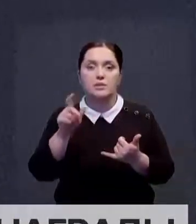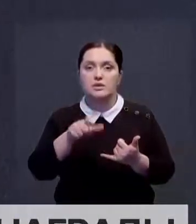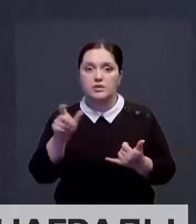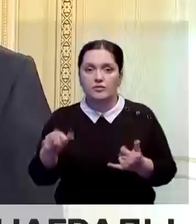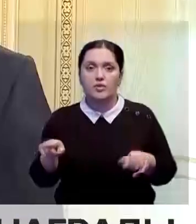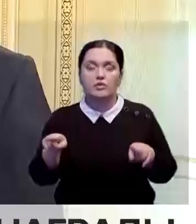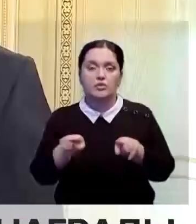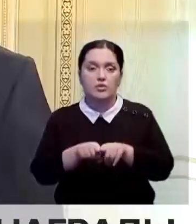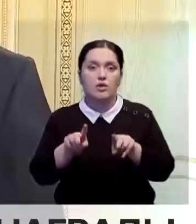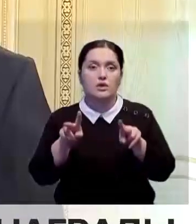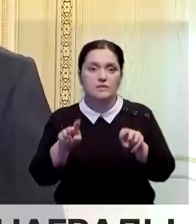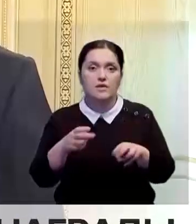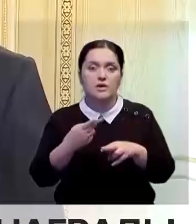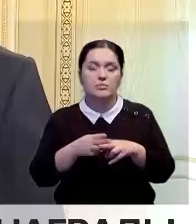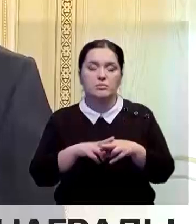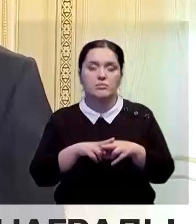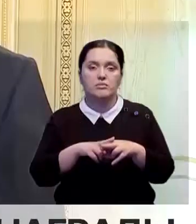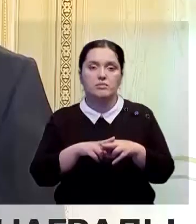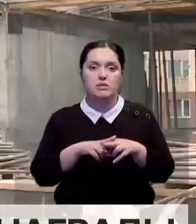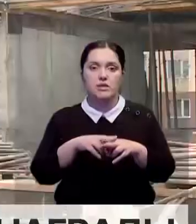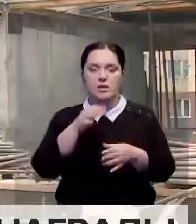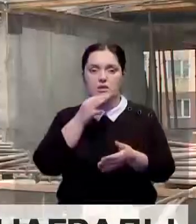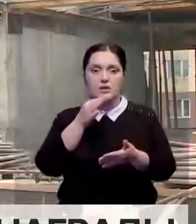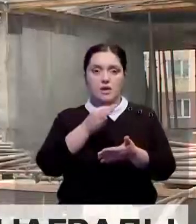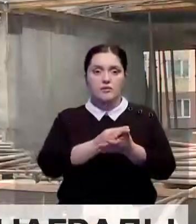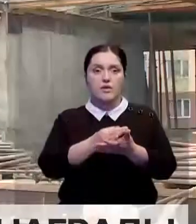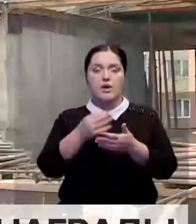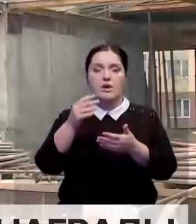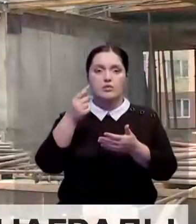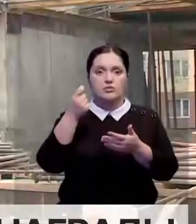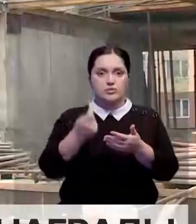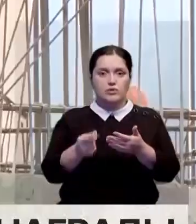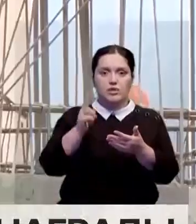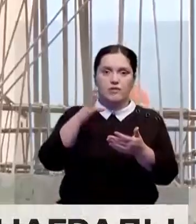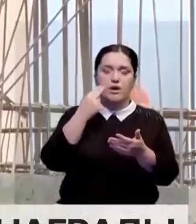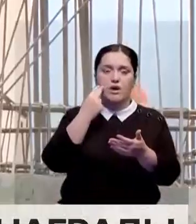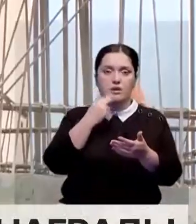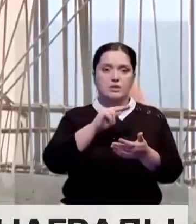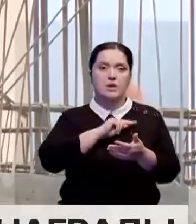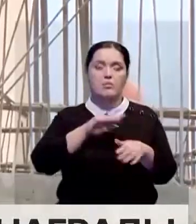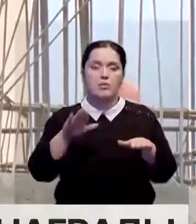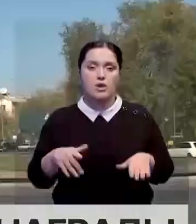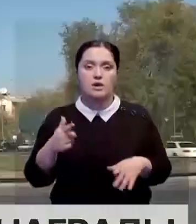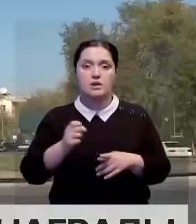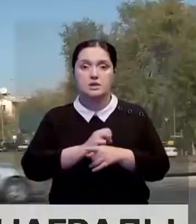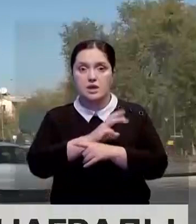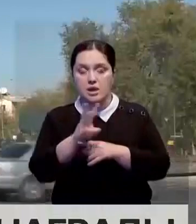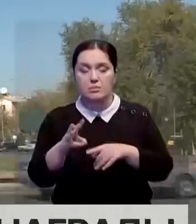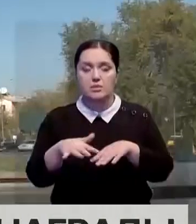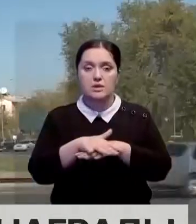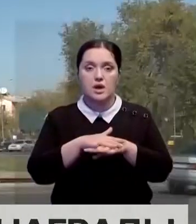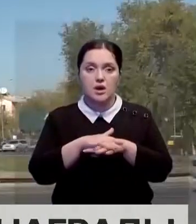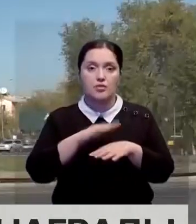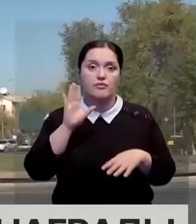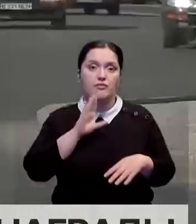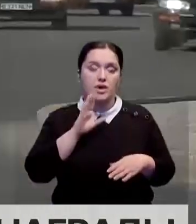такое звание чрезвычайно огромная ответственность. Доступное жилье, качественные рабочие места, дороги, газификация и обеспечение населения водой,